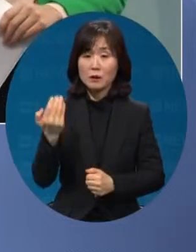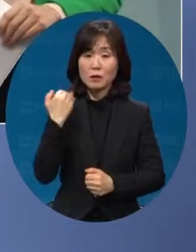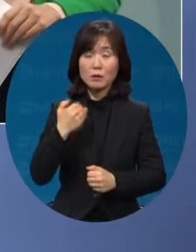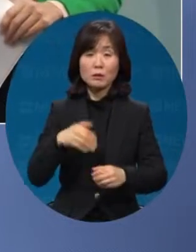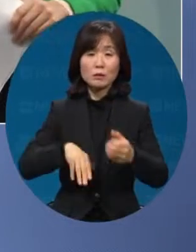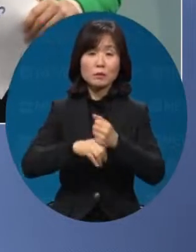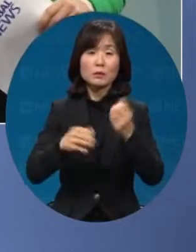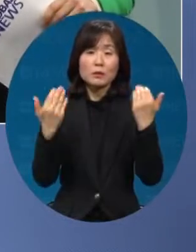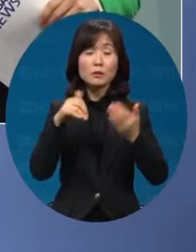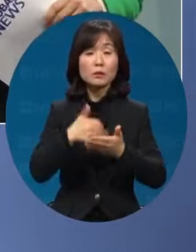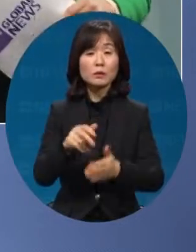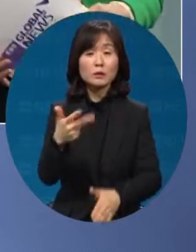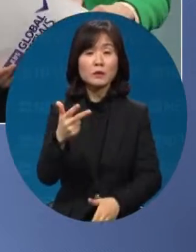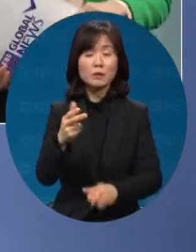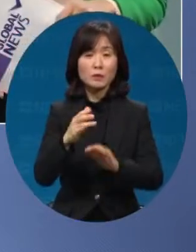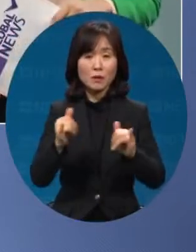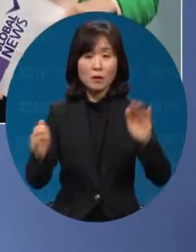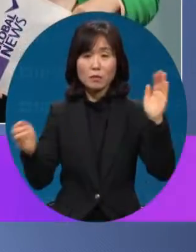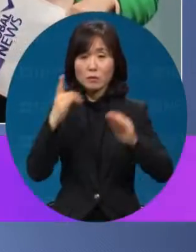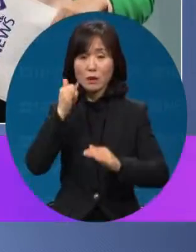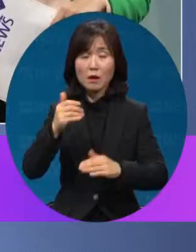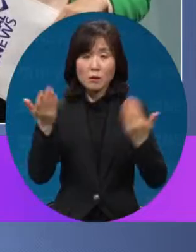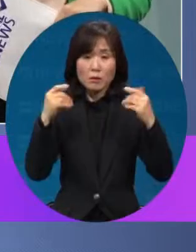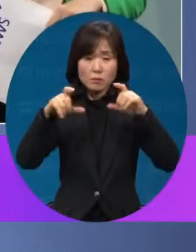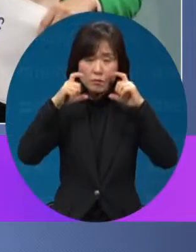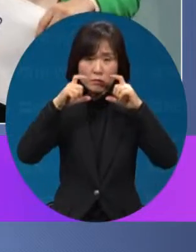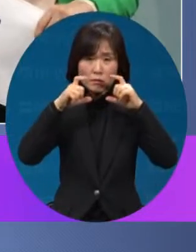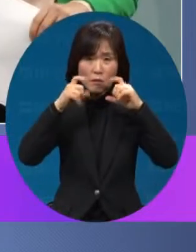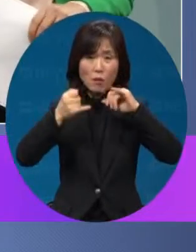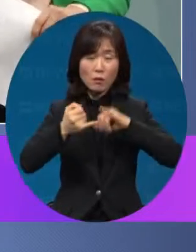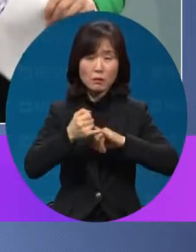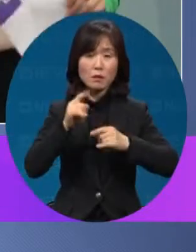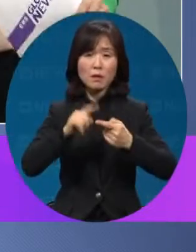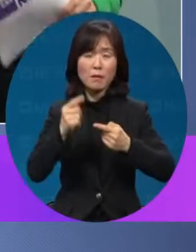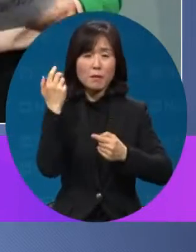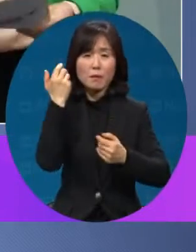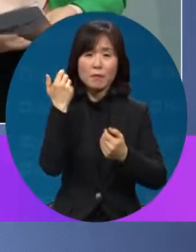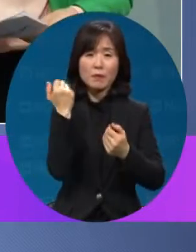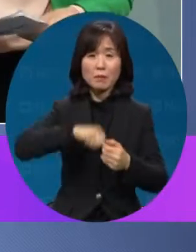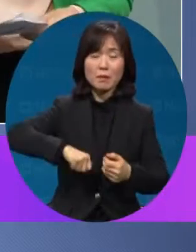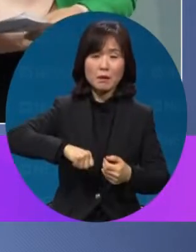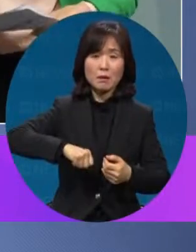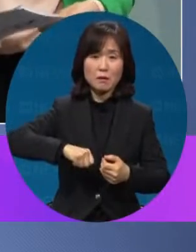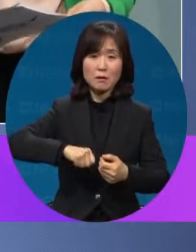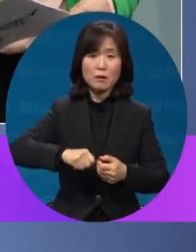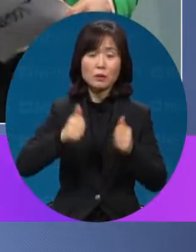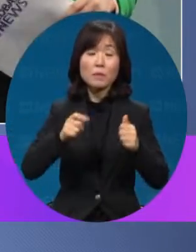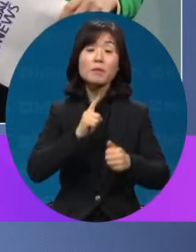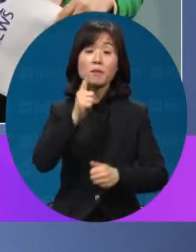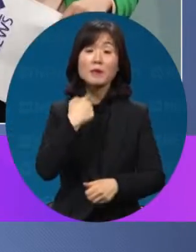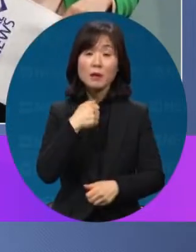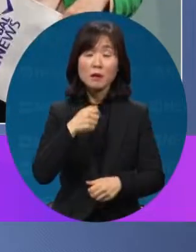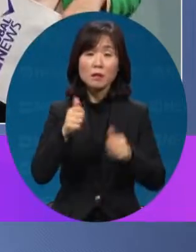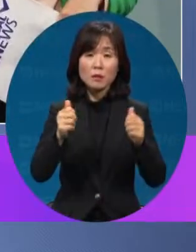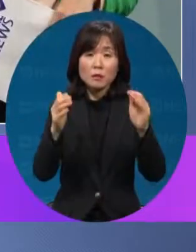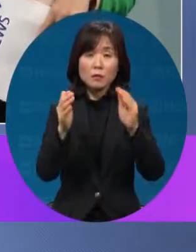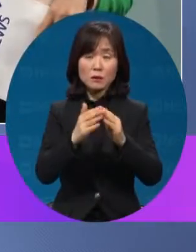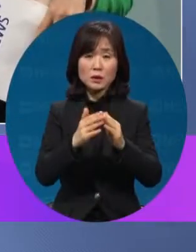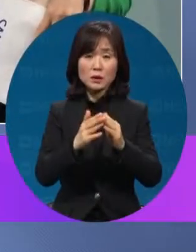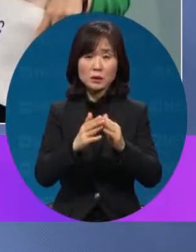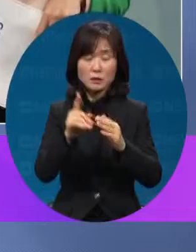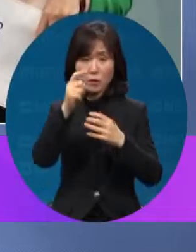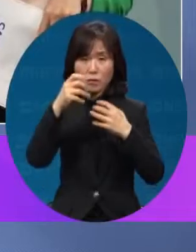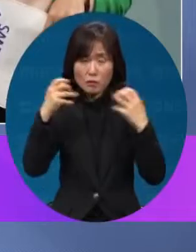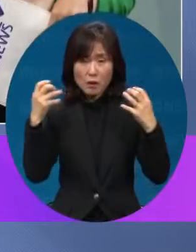학교 700여 명의 학부모가 학교 마스크 의무화 조처에 반발해서 소송을 제기하기도 했습니다. 법원이 주정부의